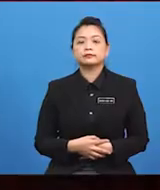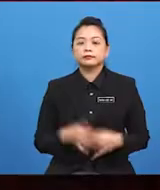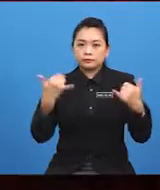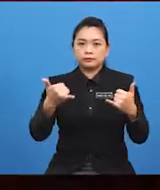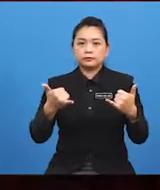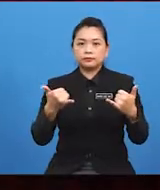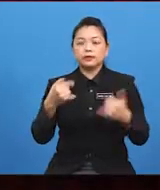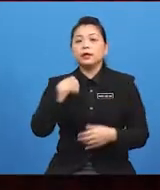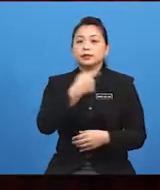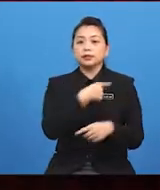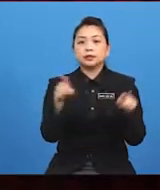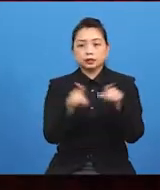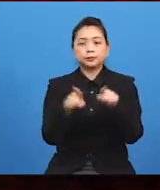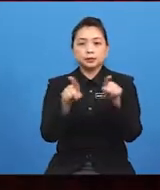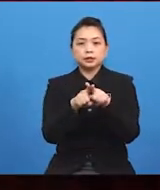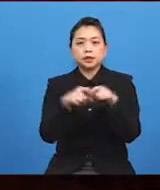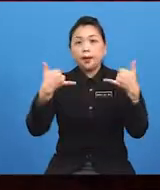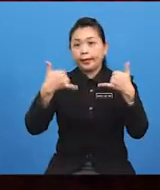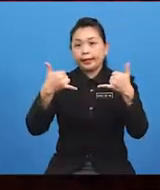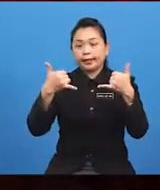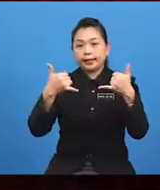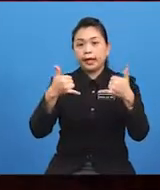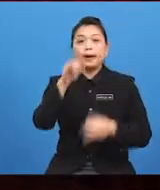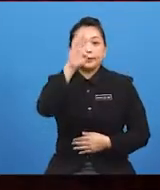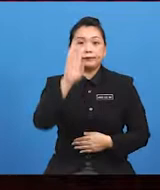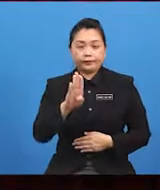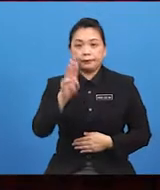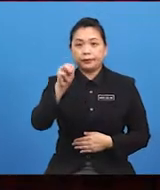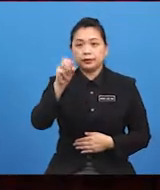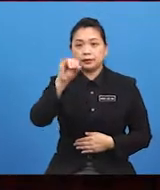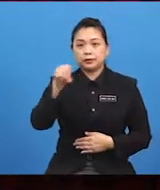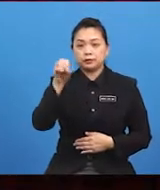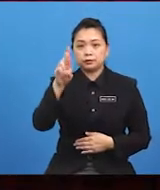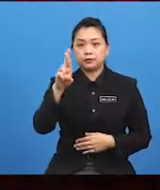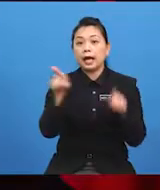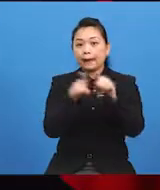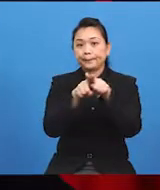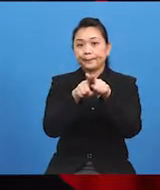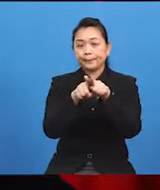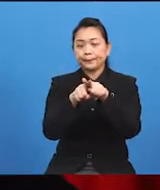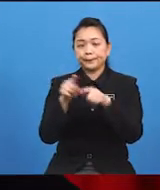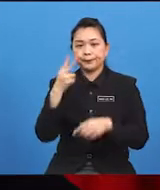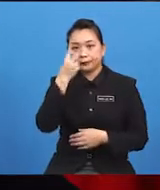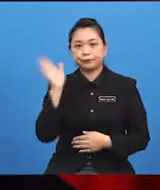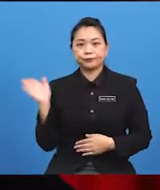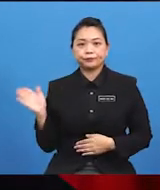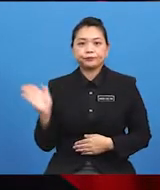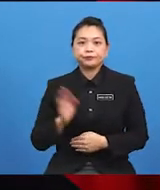Sekarang mari kita sama-sama mainkan arpeggio B flat major ini sama saudara Haziq.